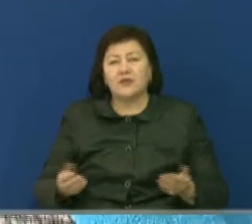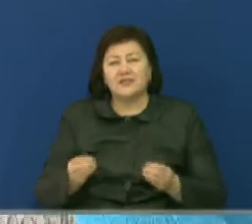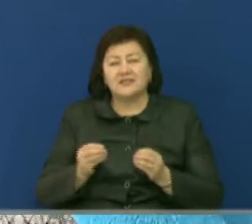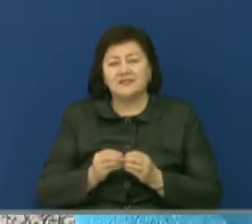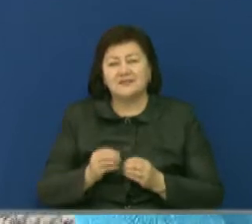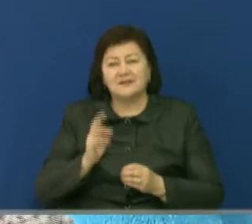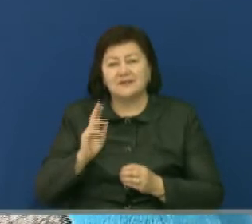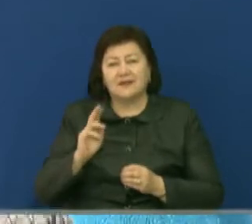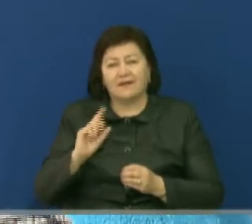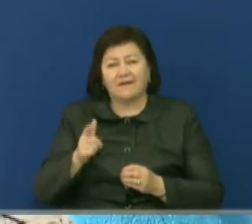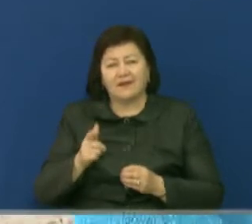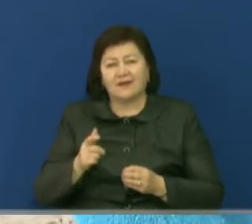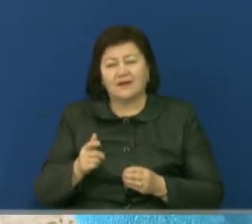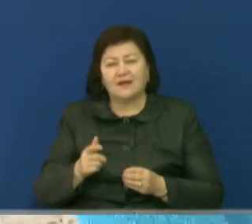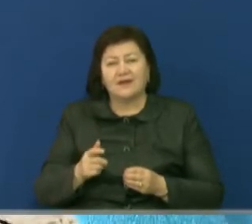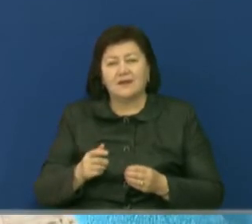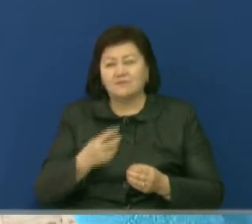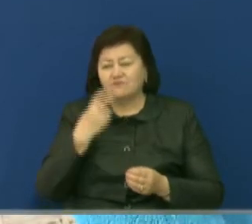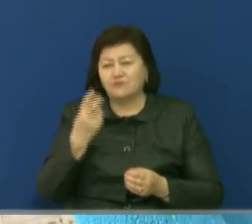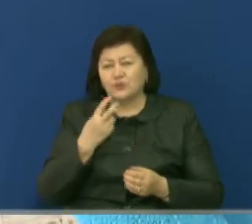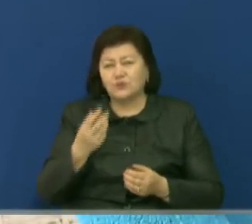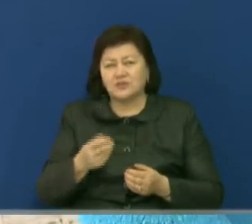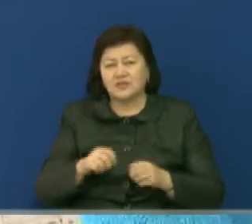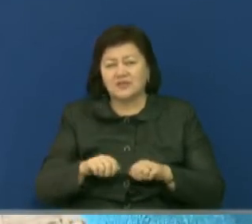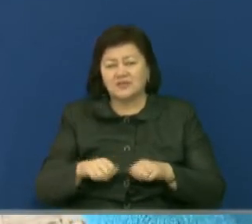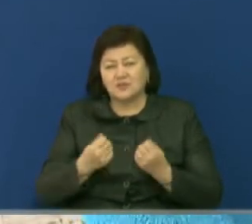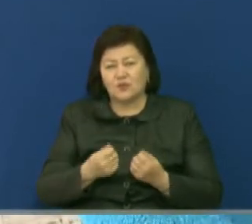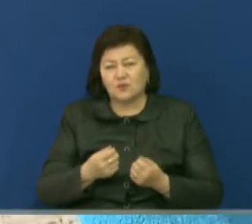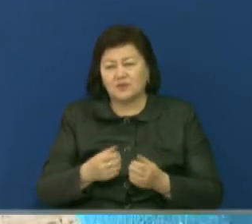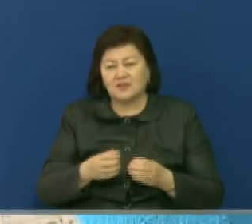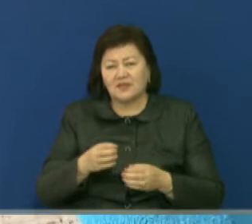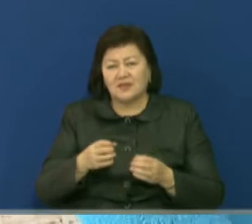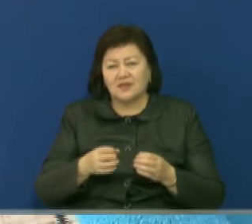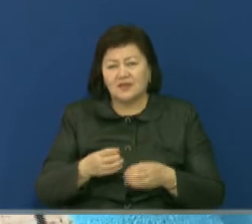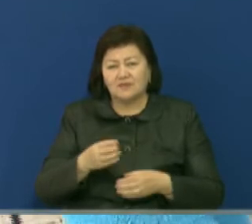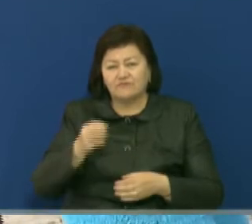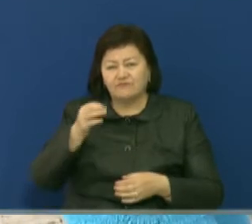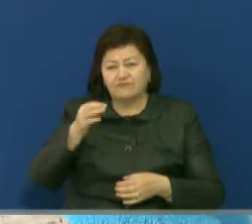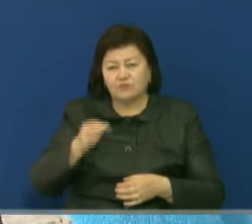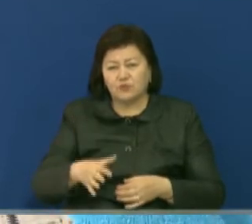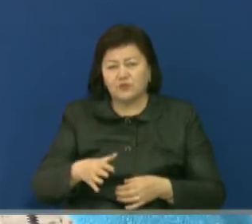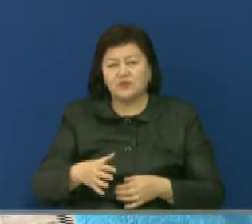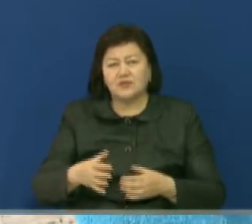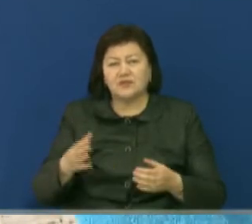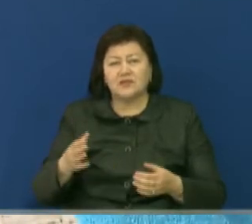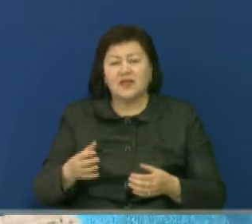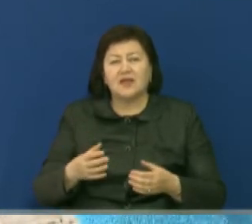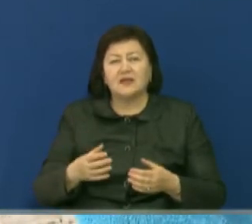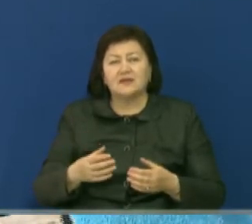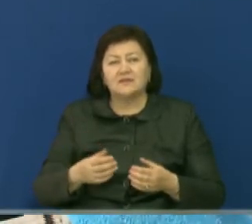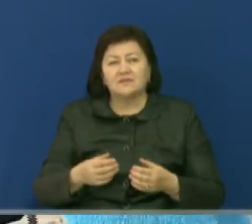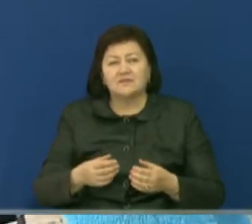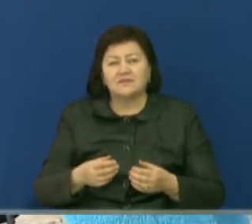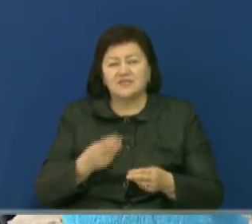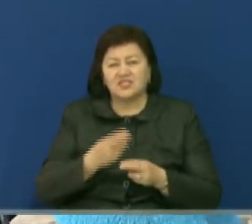Чаще всего мы находим это битые бутылки, жестяные банки, которые мы извлекаем из воды, чтобы народ,